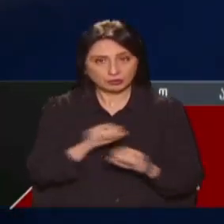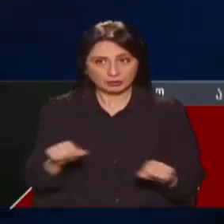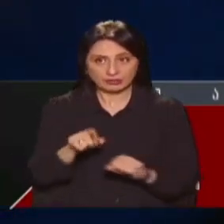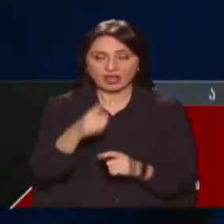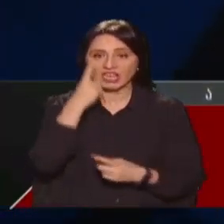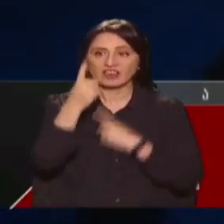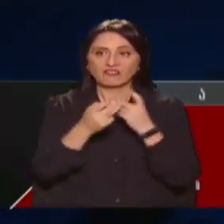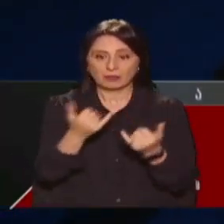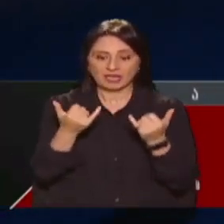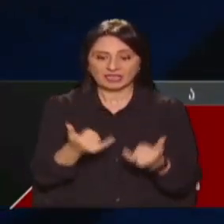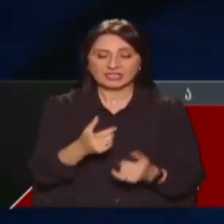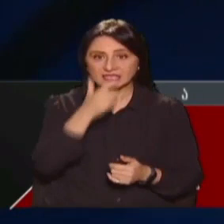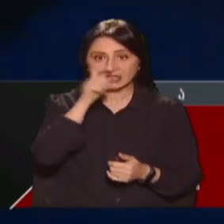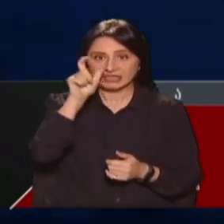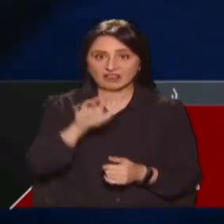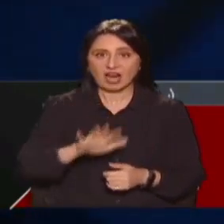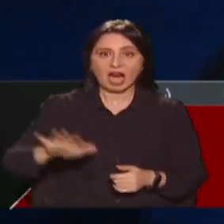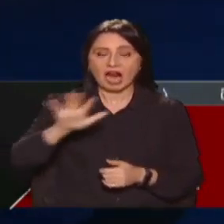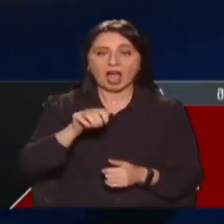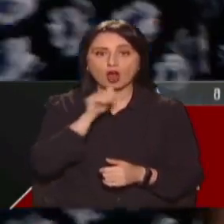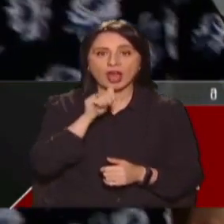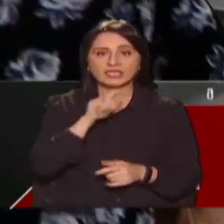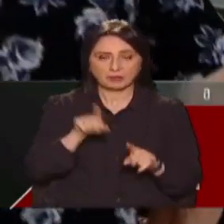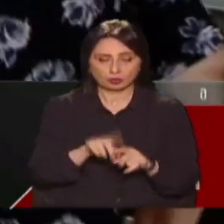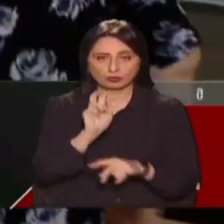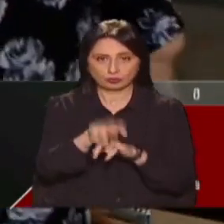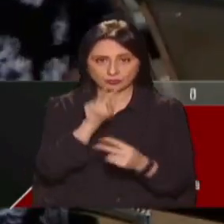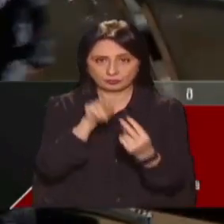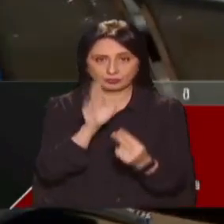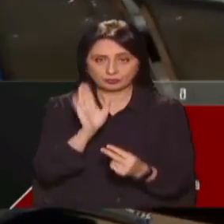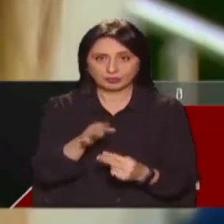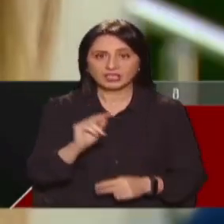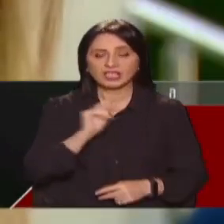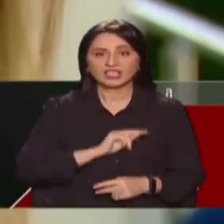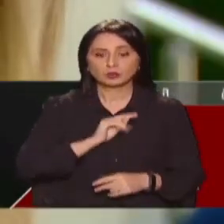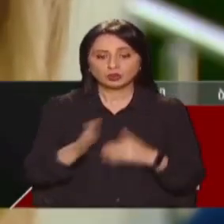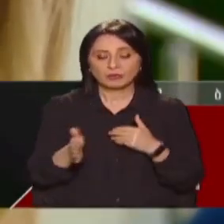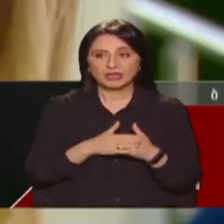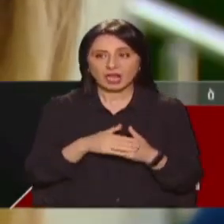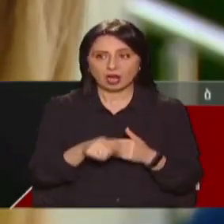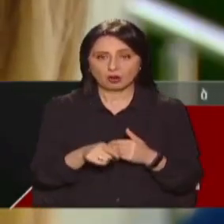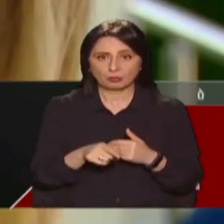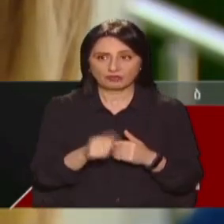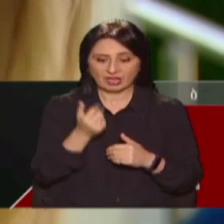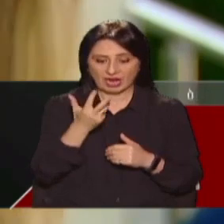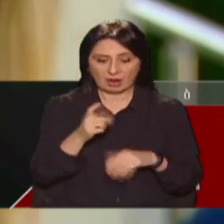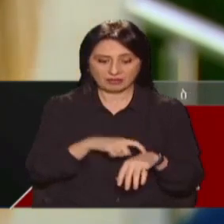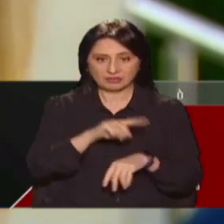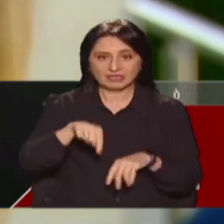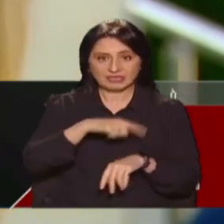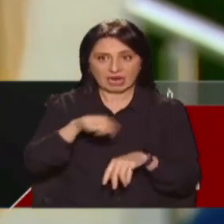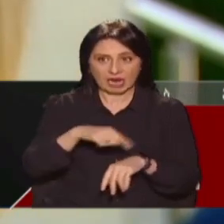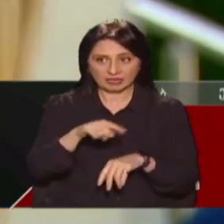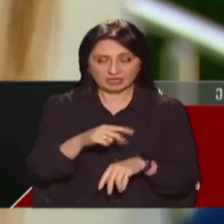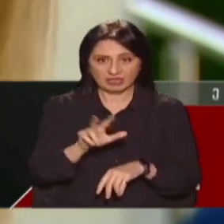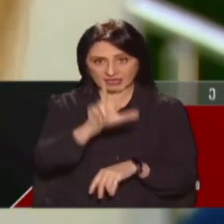მისი ინფორმაციით, დღესვე სააკაშვილს გაეროს ექსპერტიც მოინახულებს. Imușeș, da, aflobit, randeni mesati,